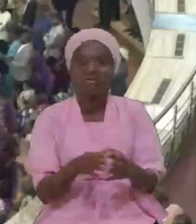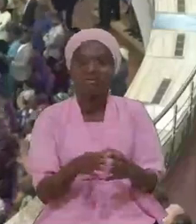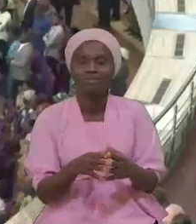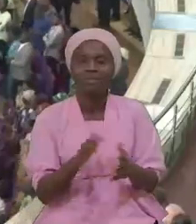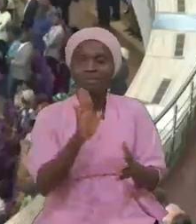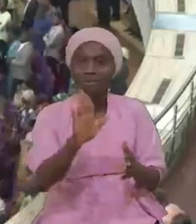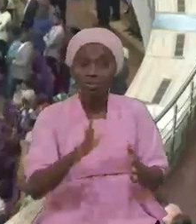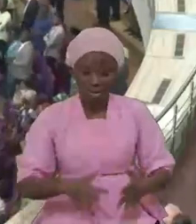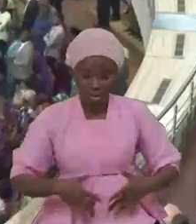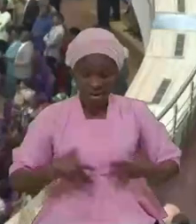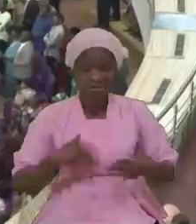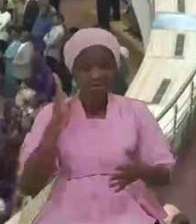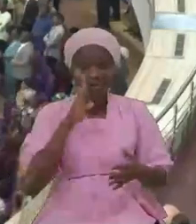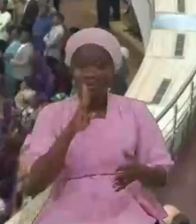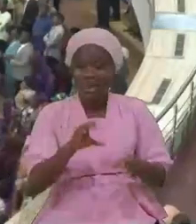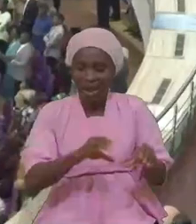soit active.